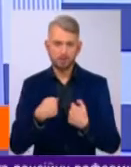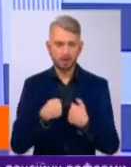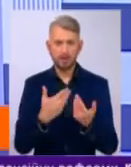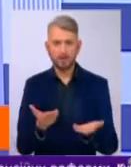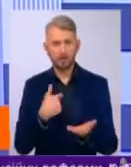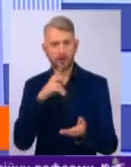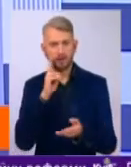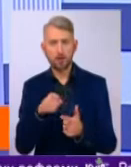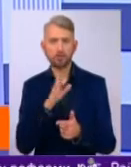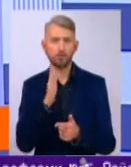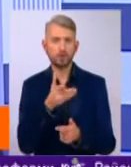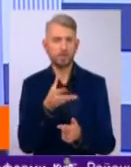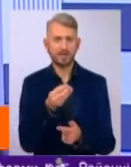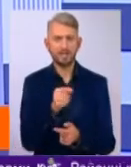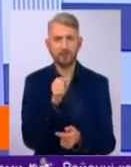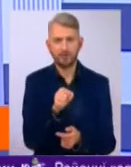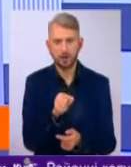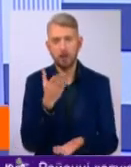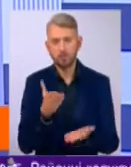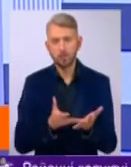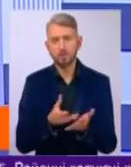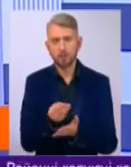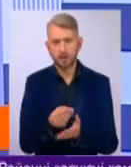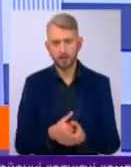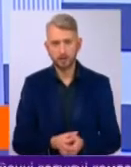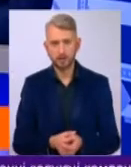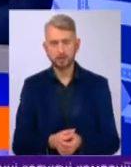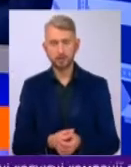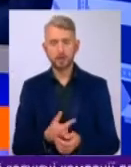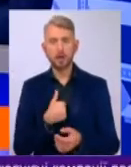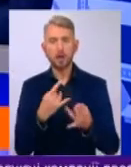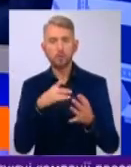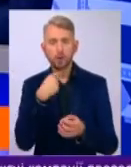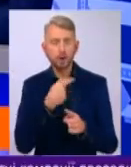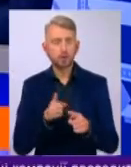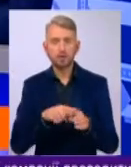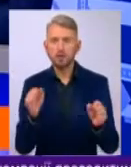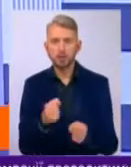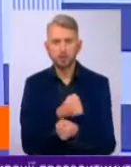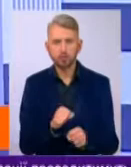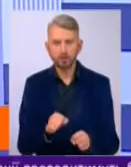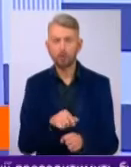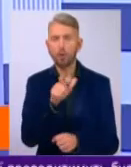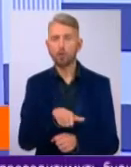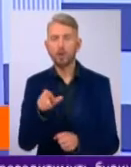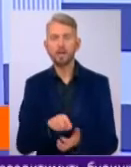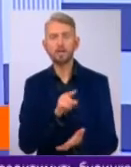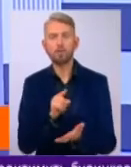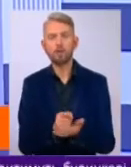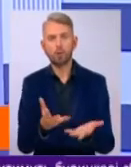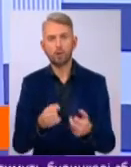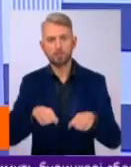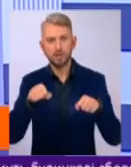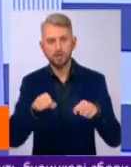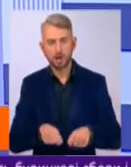не знаю, чи будете платити ви, бо ви є, ну, може сплатити. Я просто кажу, що це неприпустимо. Громадяни повинні отримати